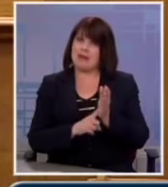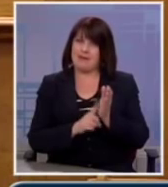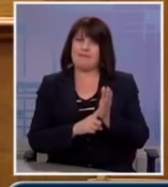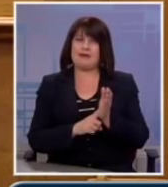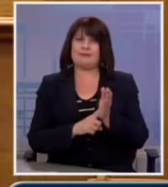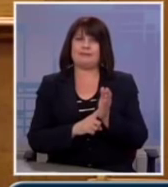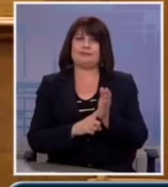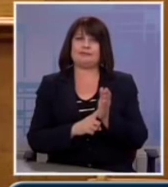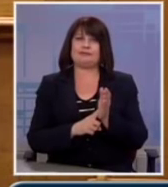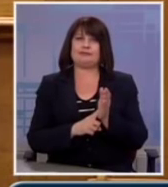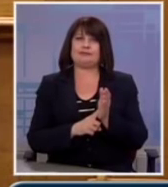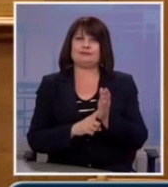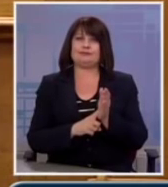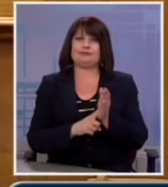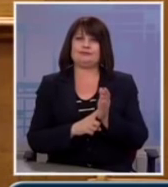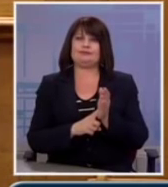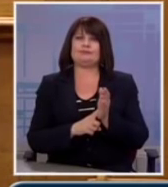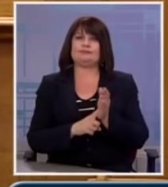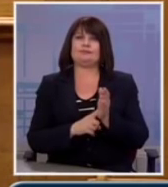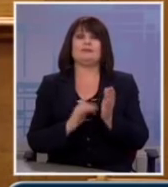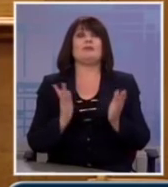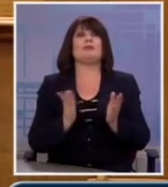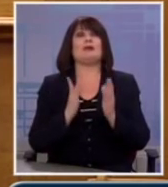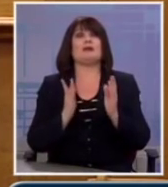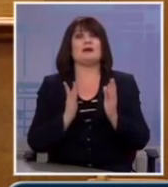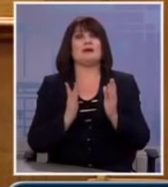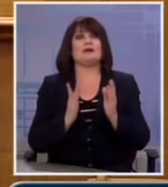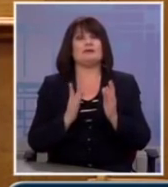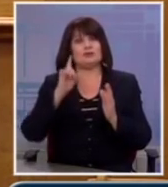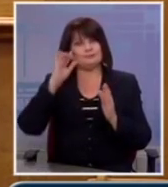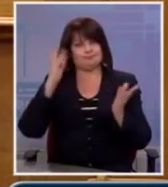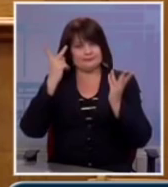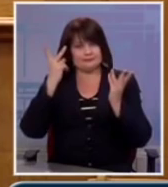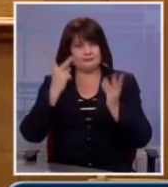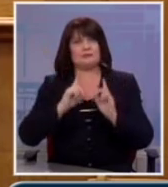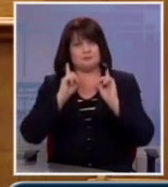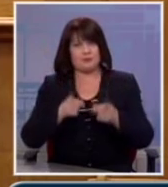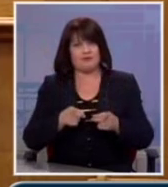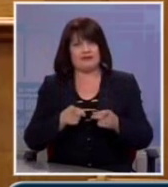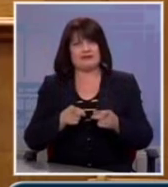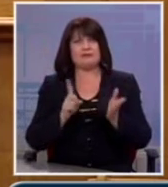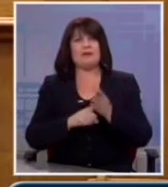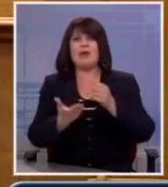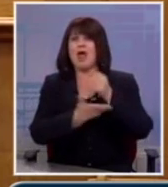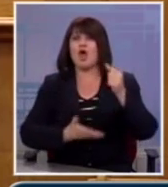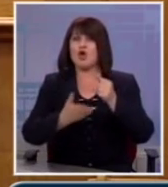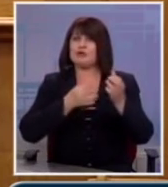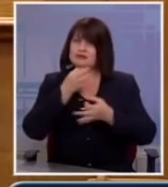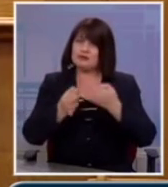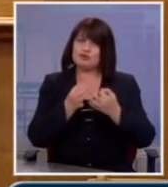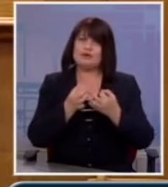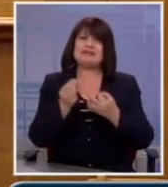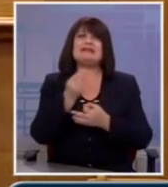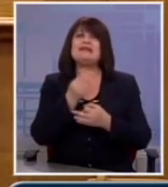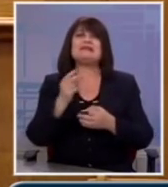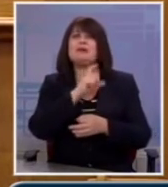θα πρέπει, αφού πήρατε την απονεννοημένη απόφαση, να ενημερώσετε και τους αγρότες τι σημαίνει για τη